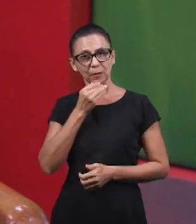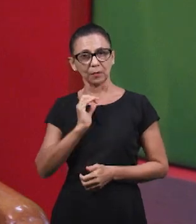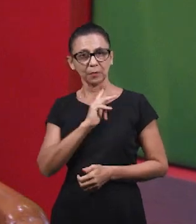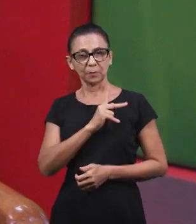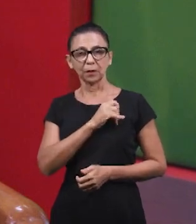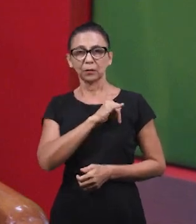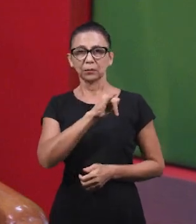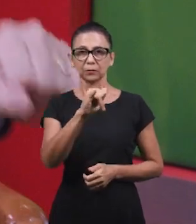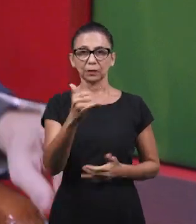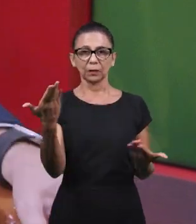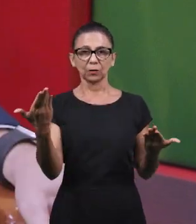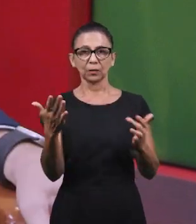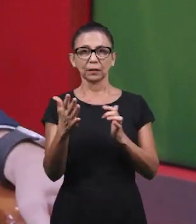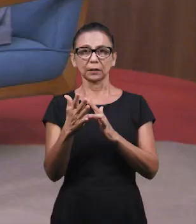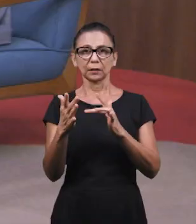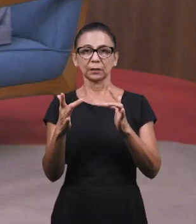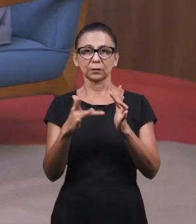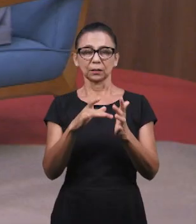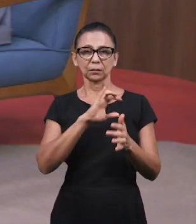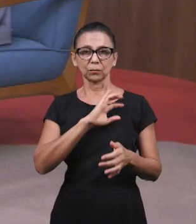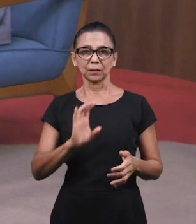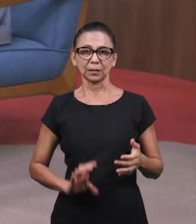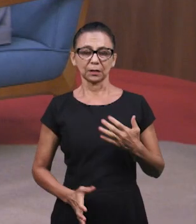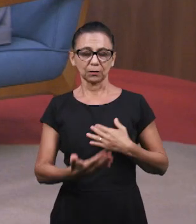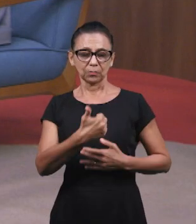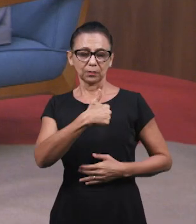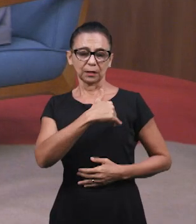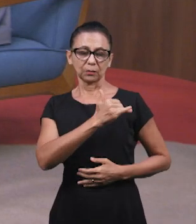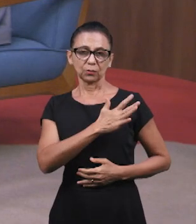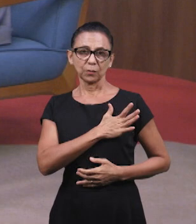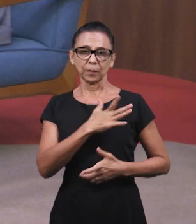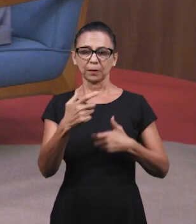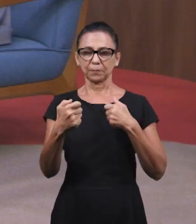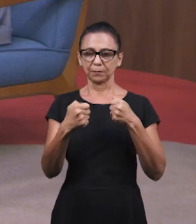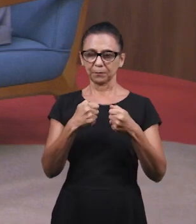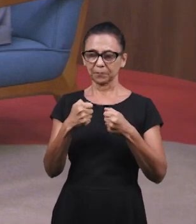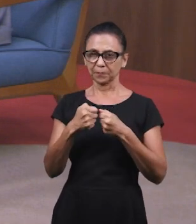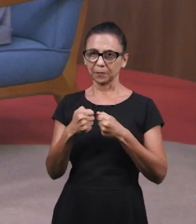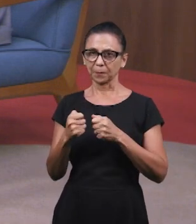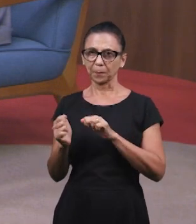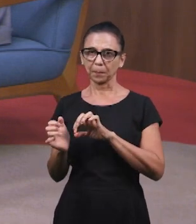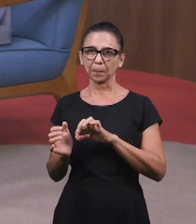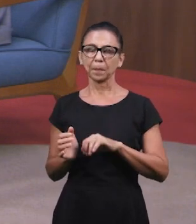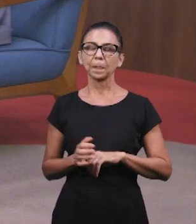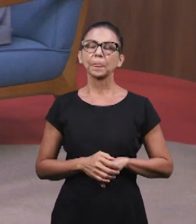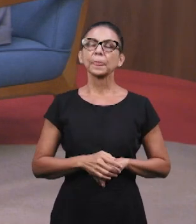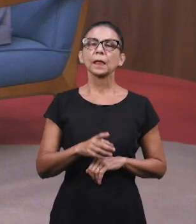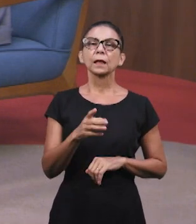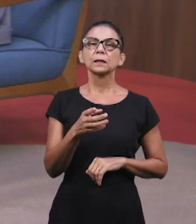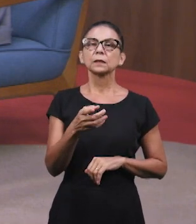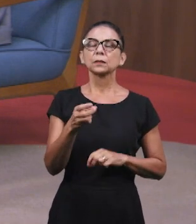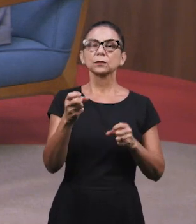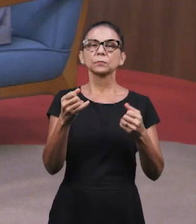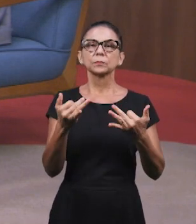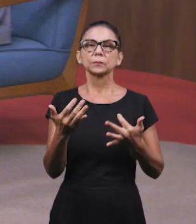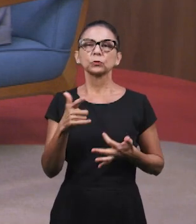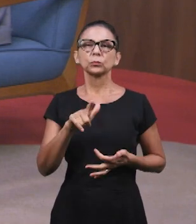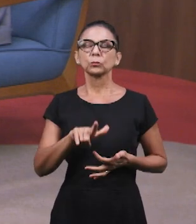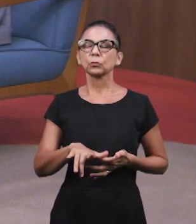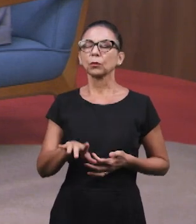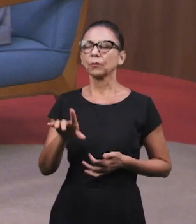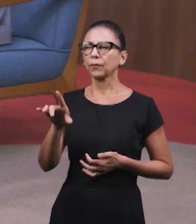pour rappeler, pour ceux qui nous assistent, là, dans le passage du Jourdain, dans l'expérience